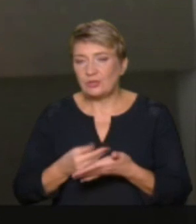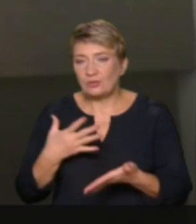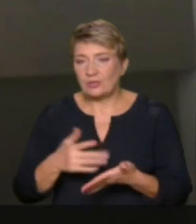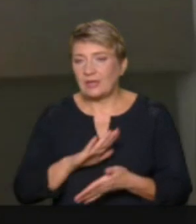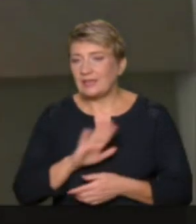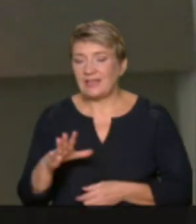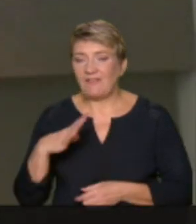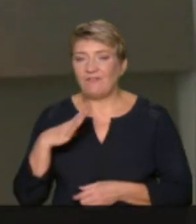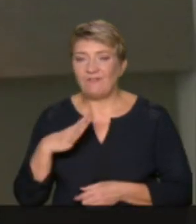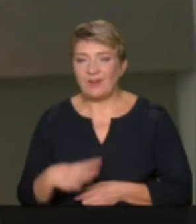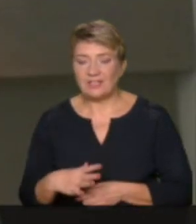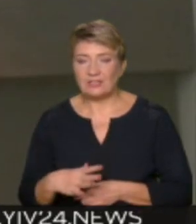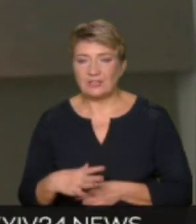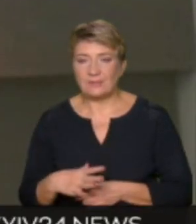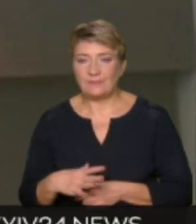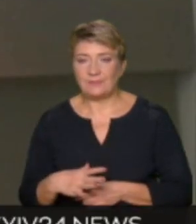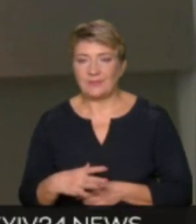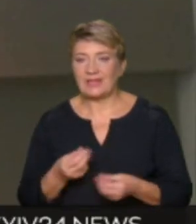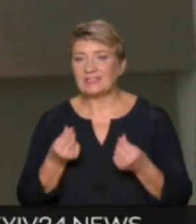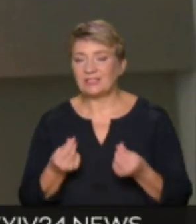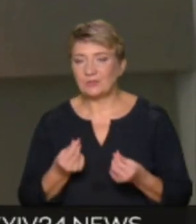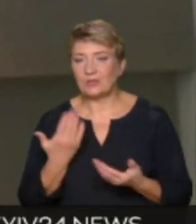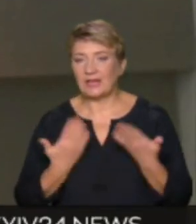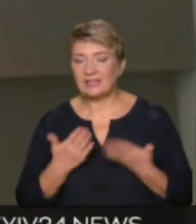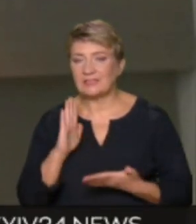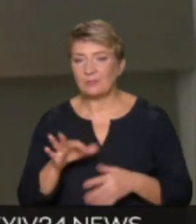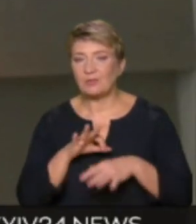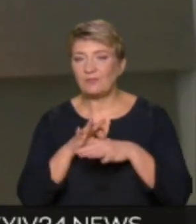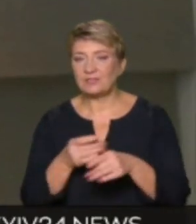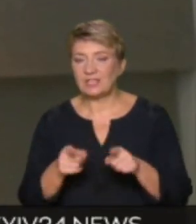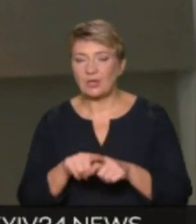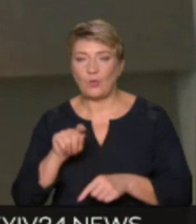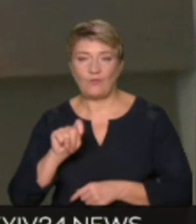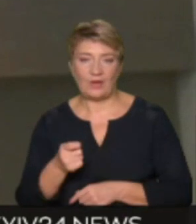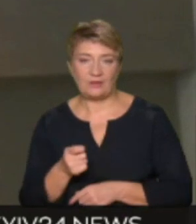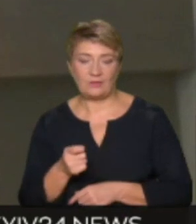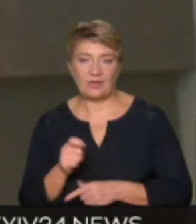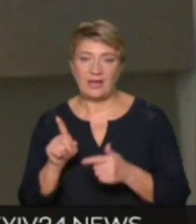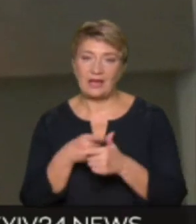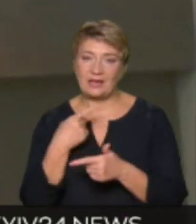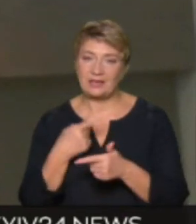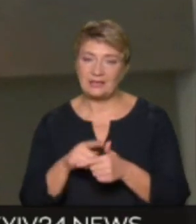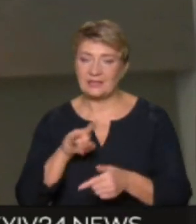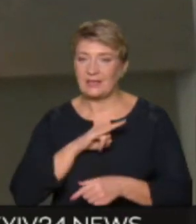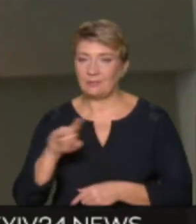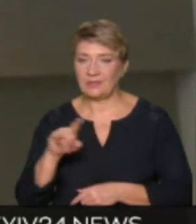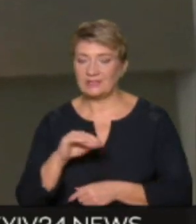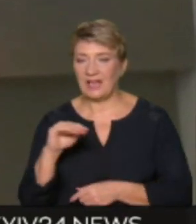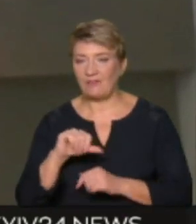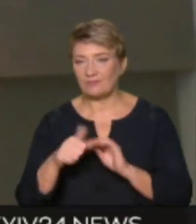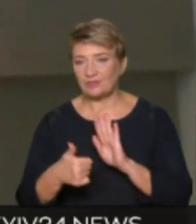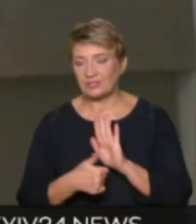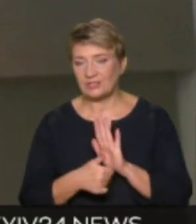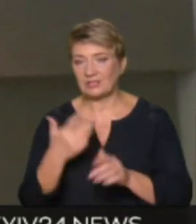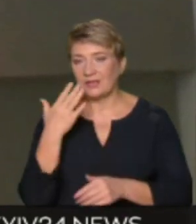выдержим просто с точки зрения ресурсов, если будем вести такую войну. Либо поднимают самолеты F-16. Вот когда пошла эта